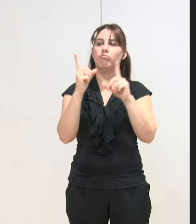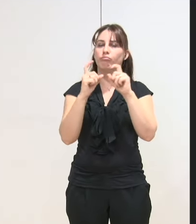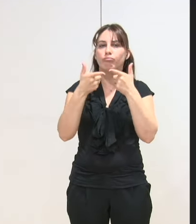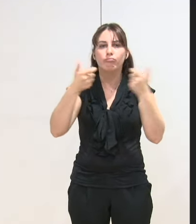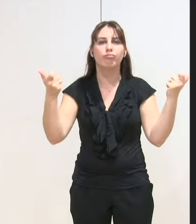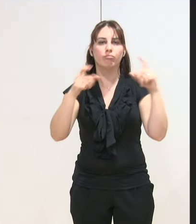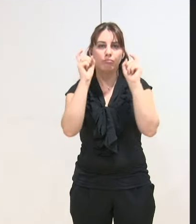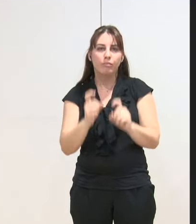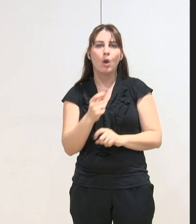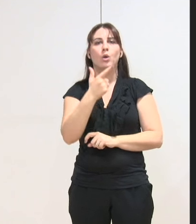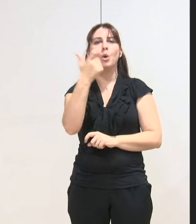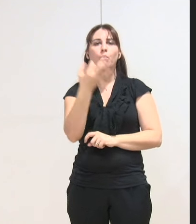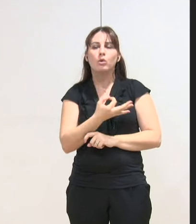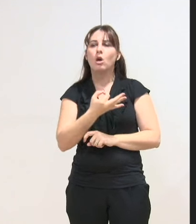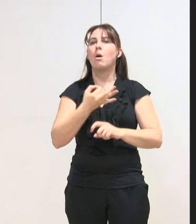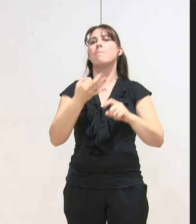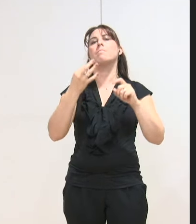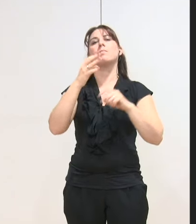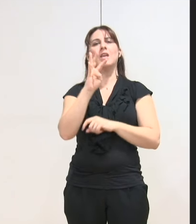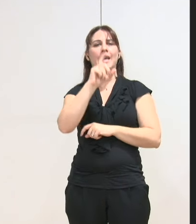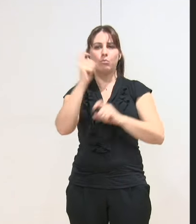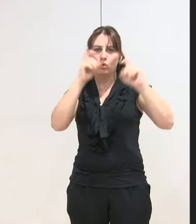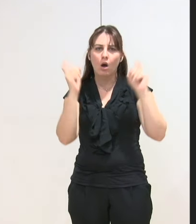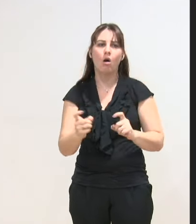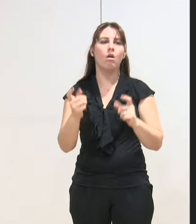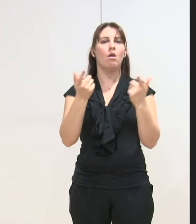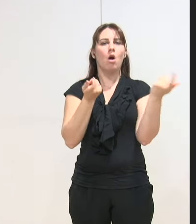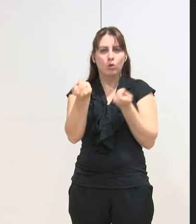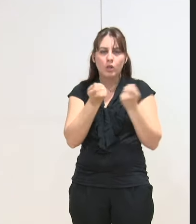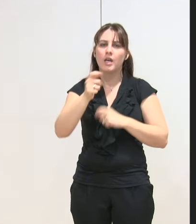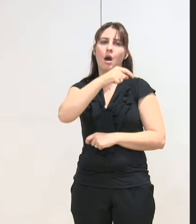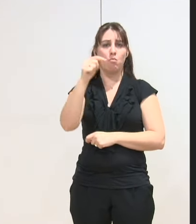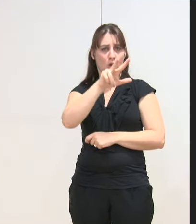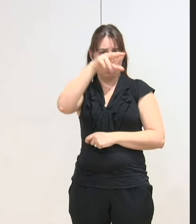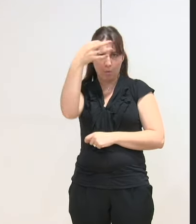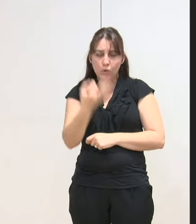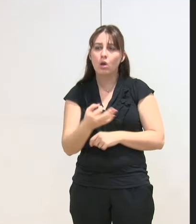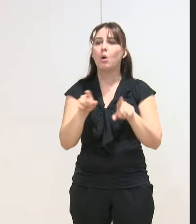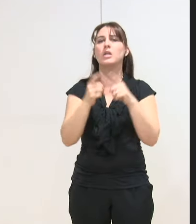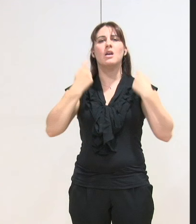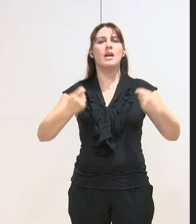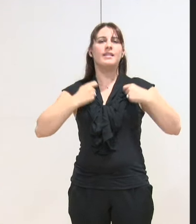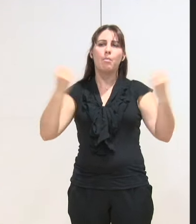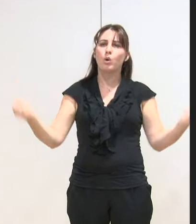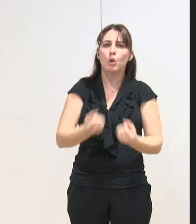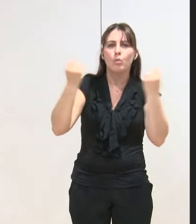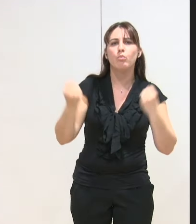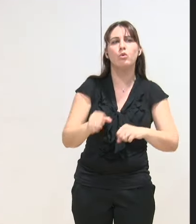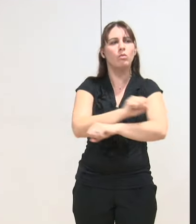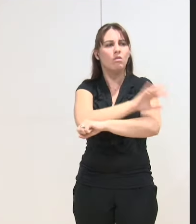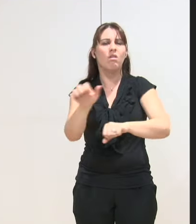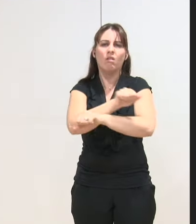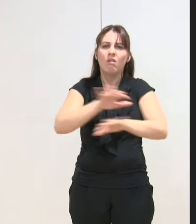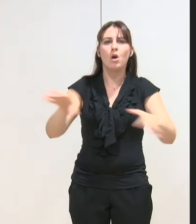fournitures 4 % baisse des dépenses d'entretien - 3 % une baisse des dépenses de publicité publication et